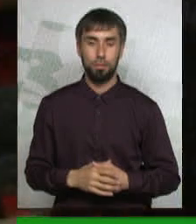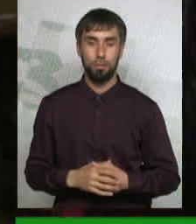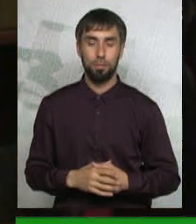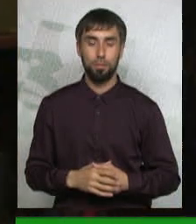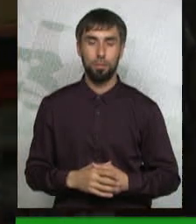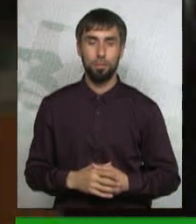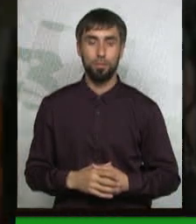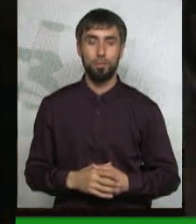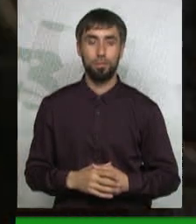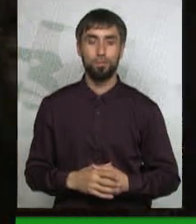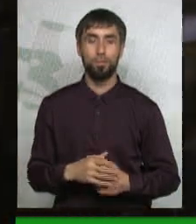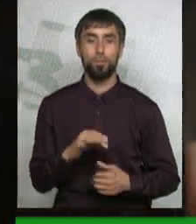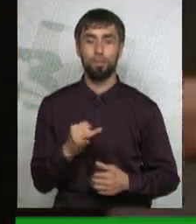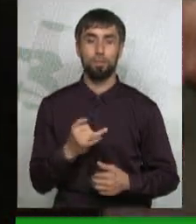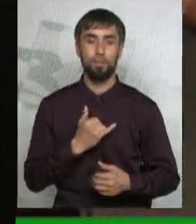Так,